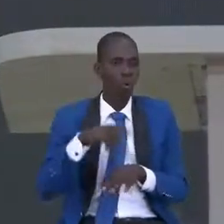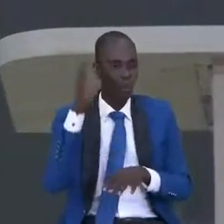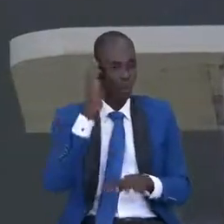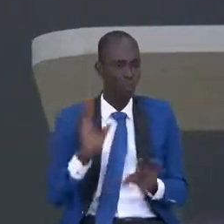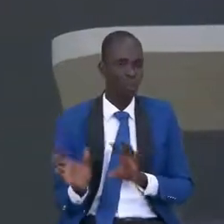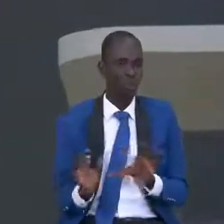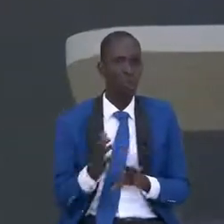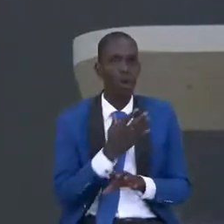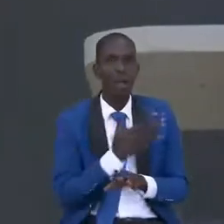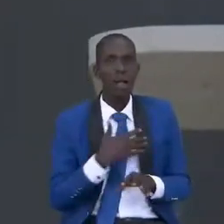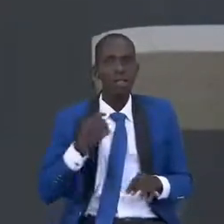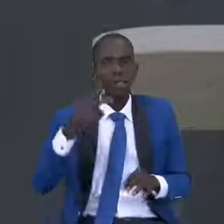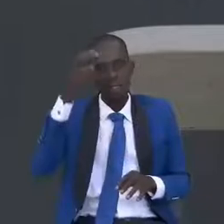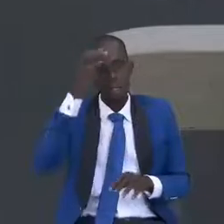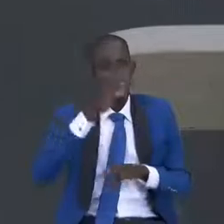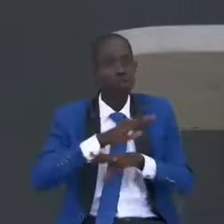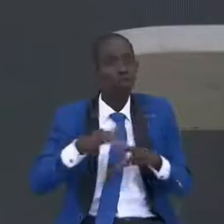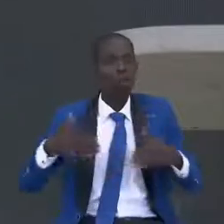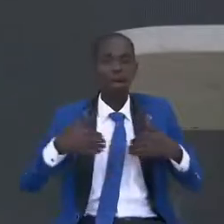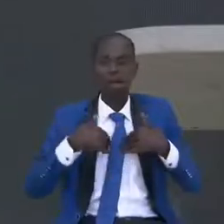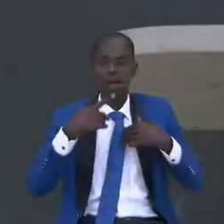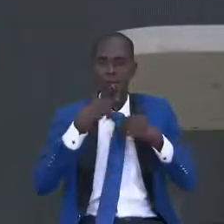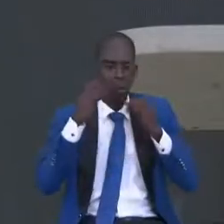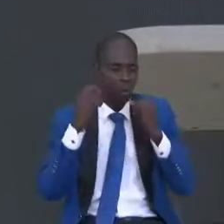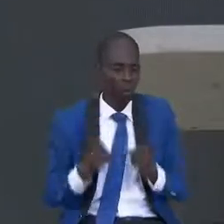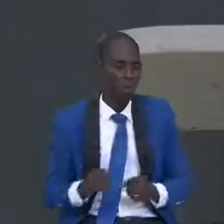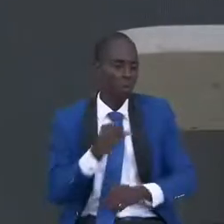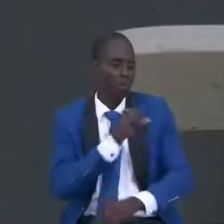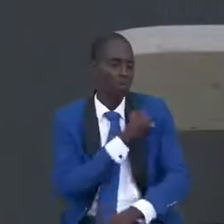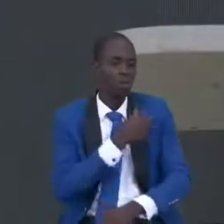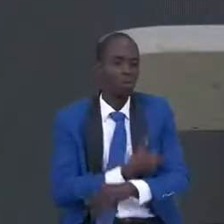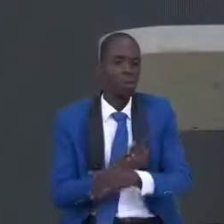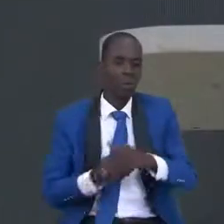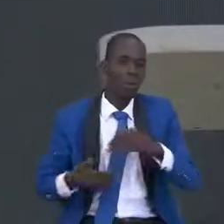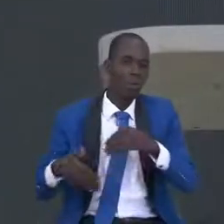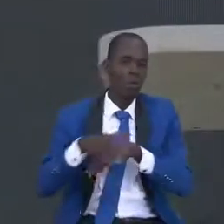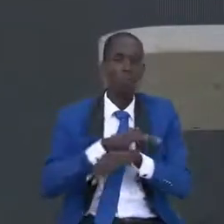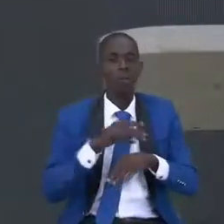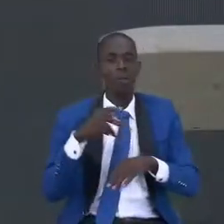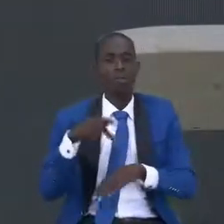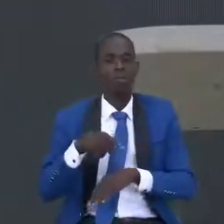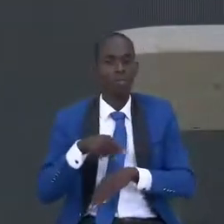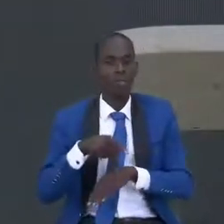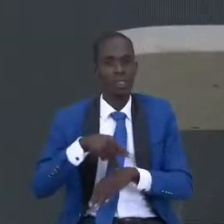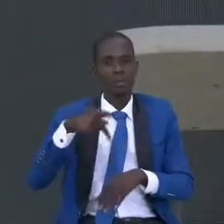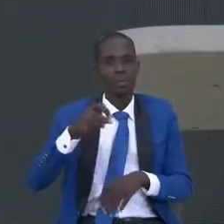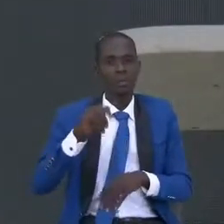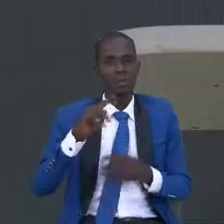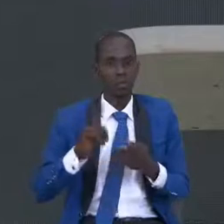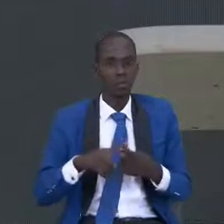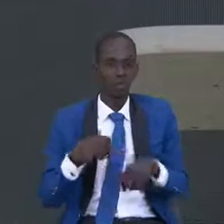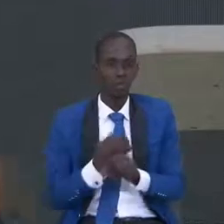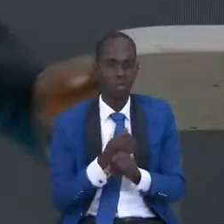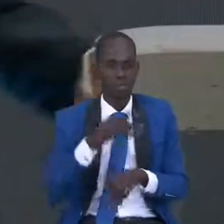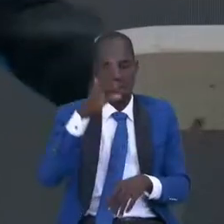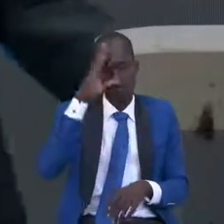diable n'avait pas le pouvoir, la puissance, l'autorité sur Pierre pour qu'il s'enfonce.